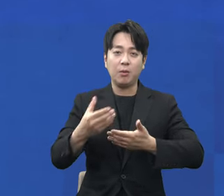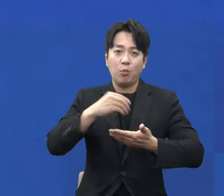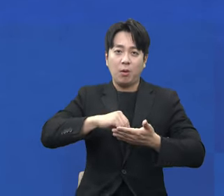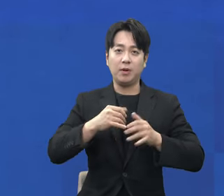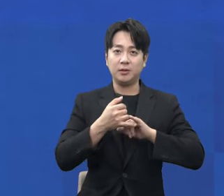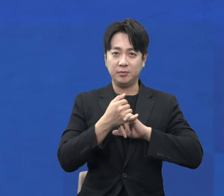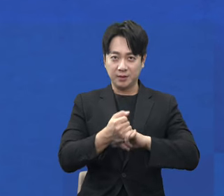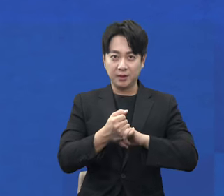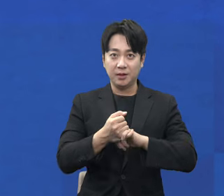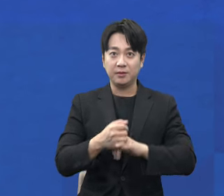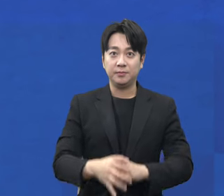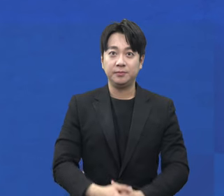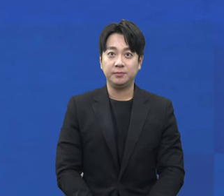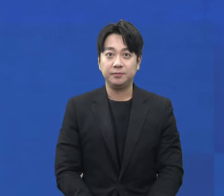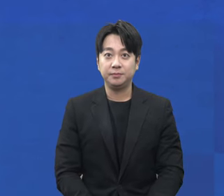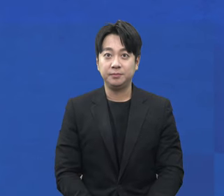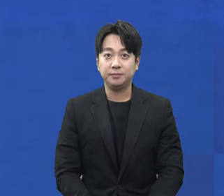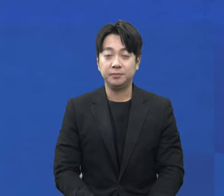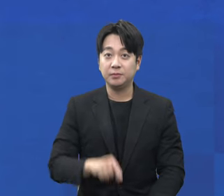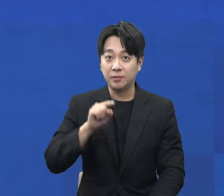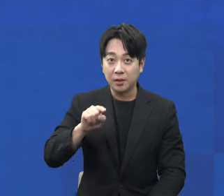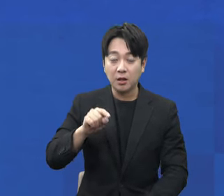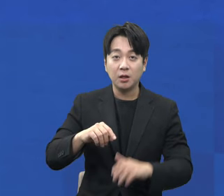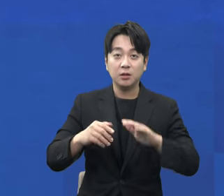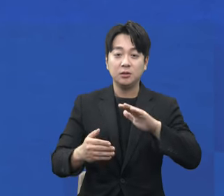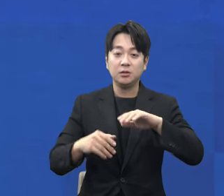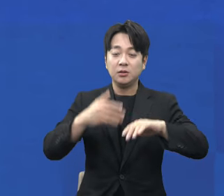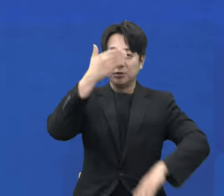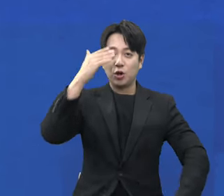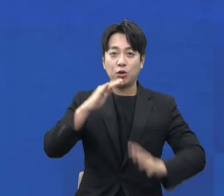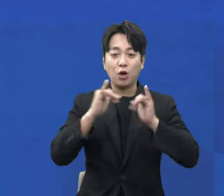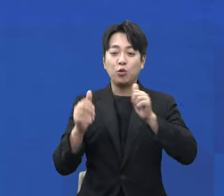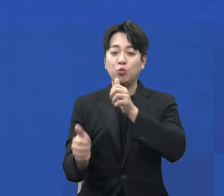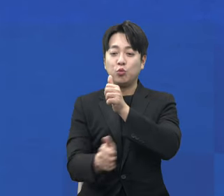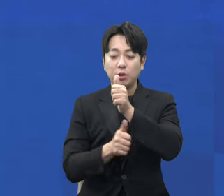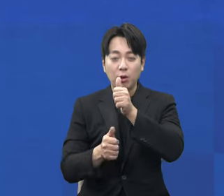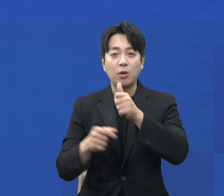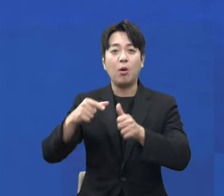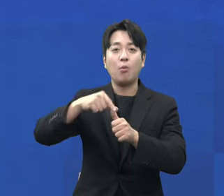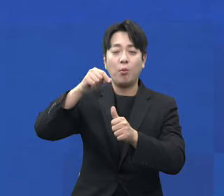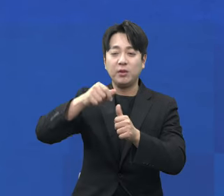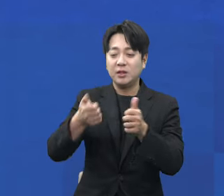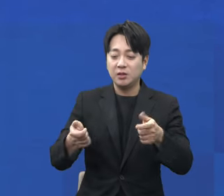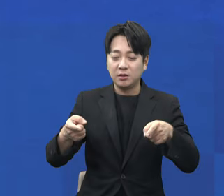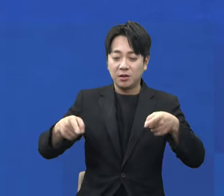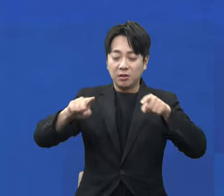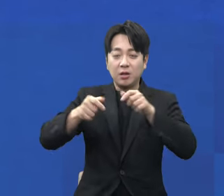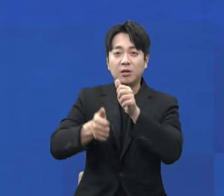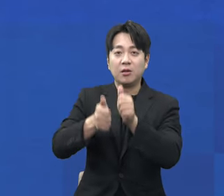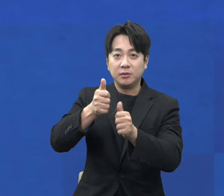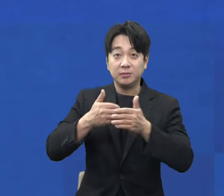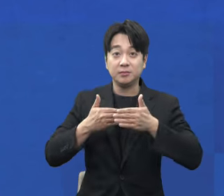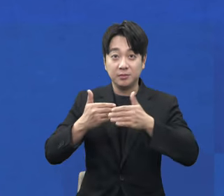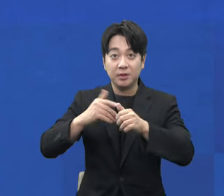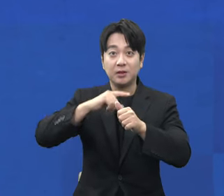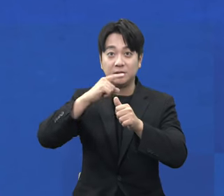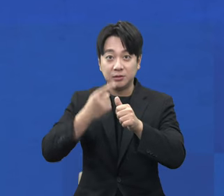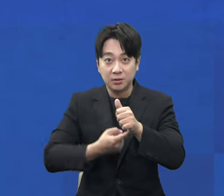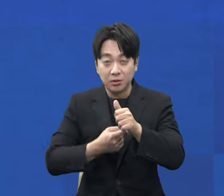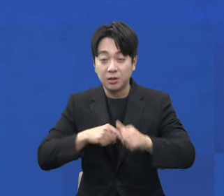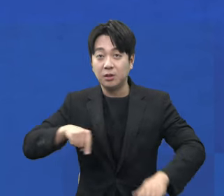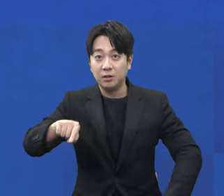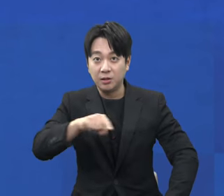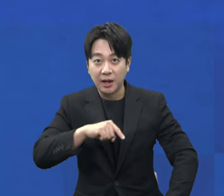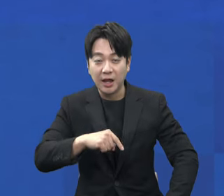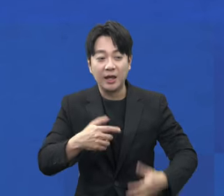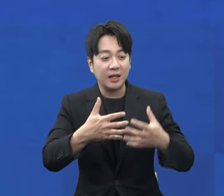혁신적인 당직 선발 제도를 상설화하고 공정하고 투명한 평가를 통해 능력 있는 청년들에게 실질적인 당직 진출